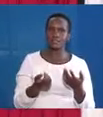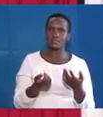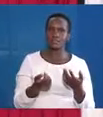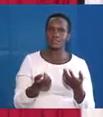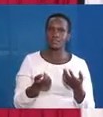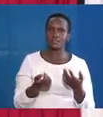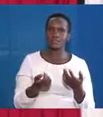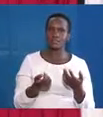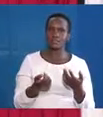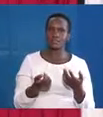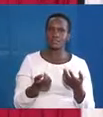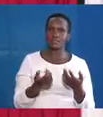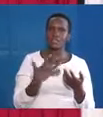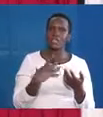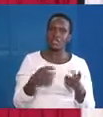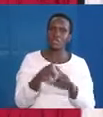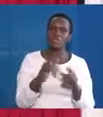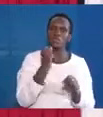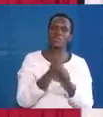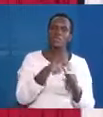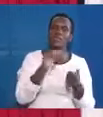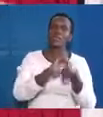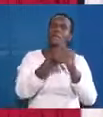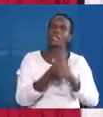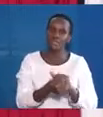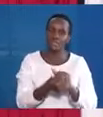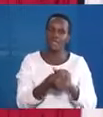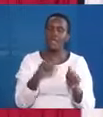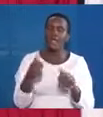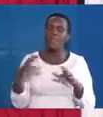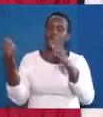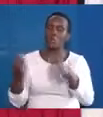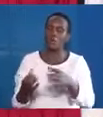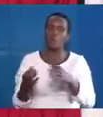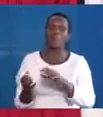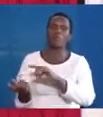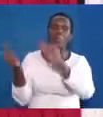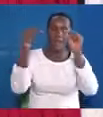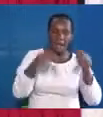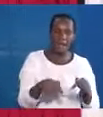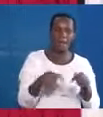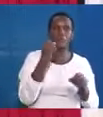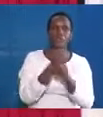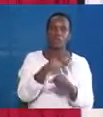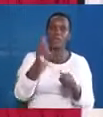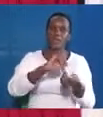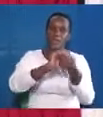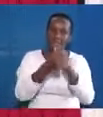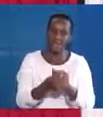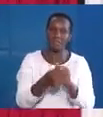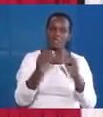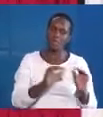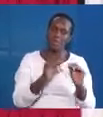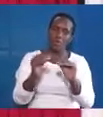Na watafanya amendment ingine. Na wengine watakuja, watafanya amendment ingine. Na ndipo